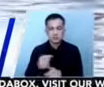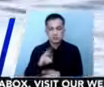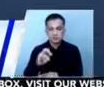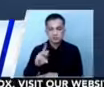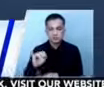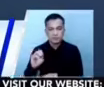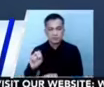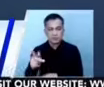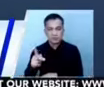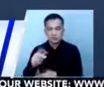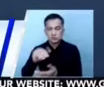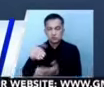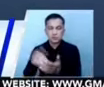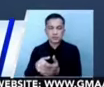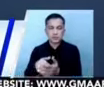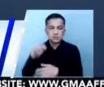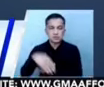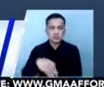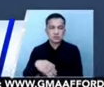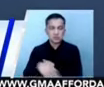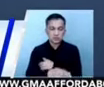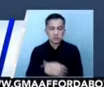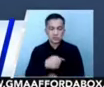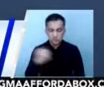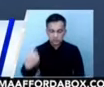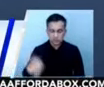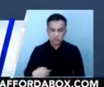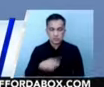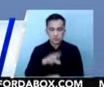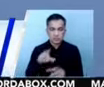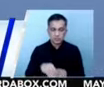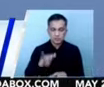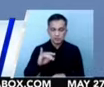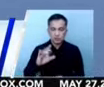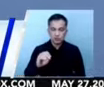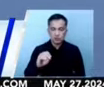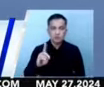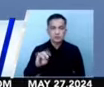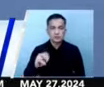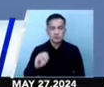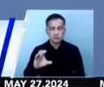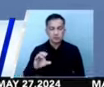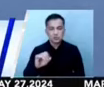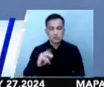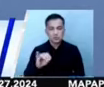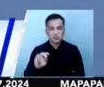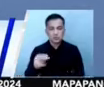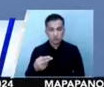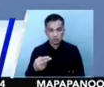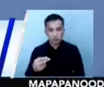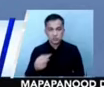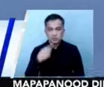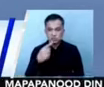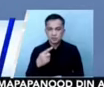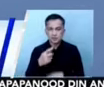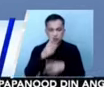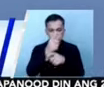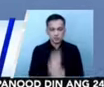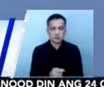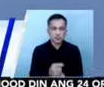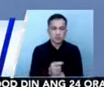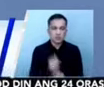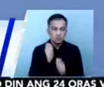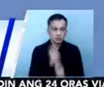China. Kasama sa fishing ban ng Baho de Masinloc o Scarborough Shoal na itinuturing na traditional fishing ground ng mga